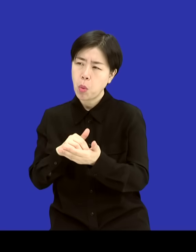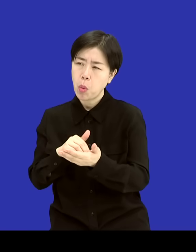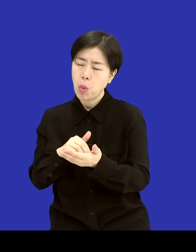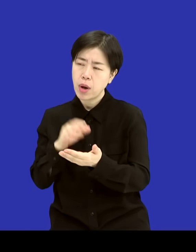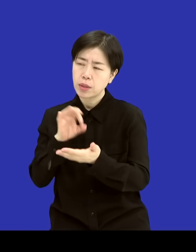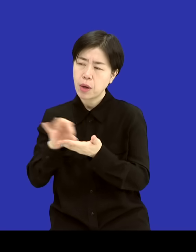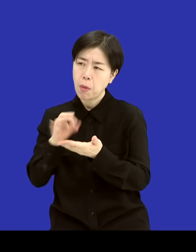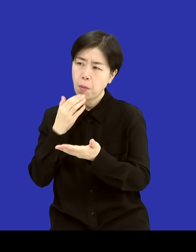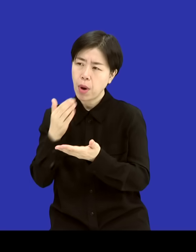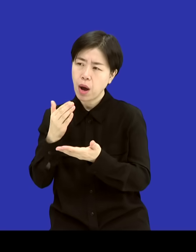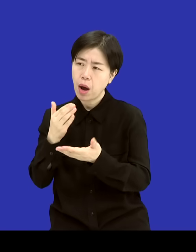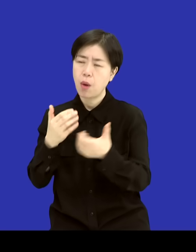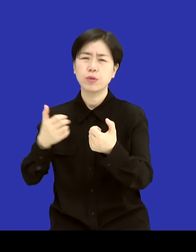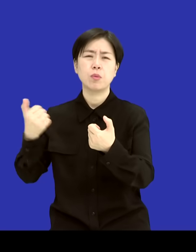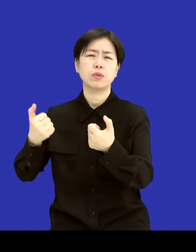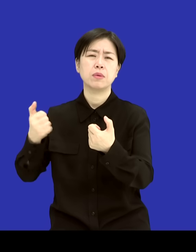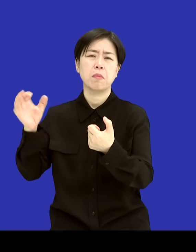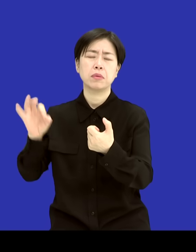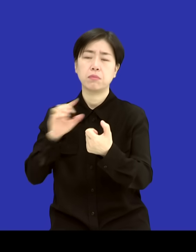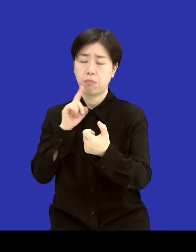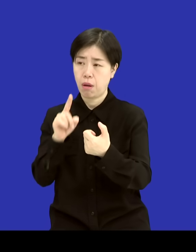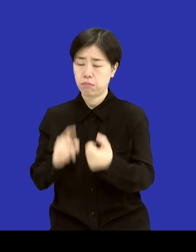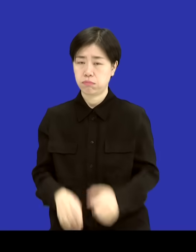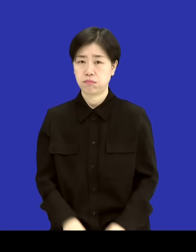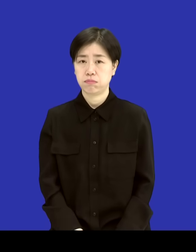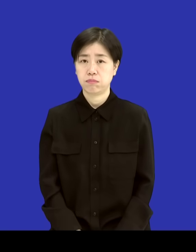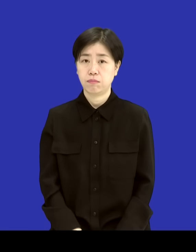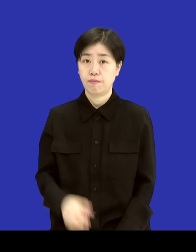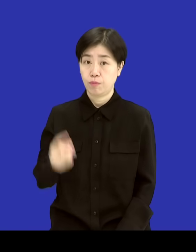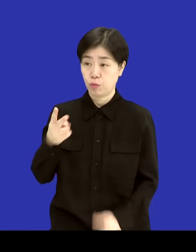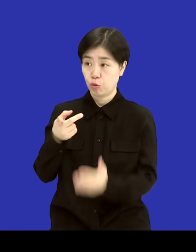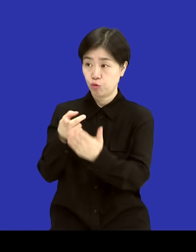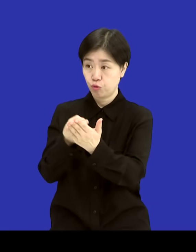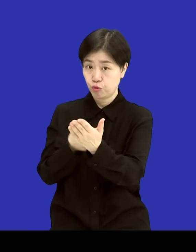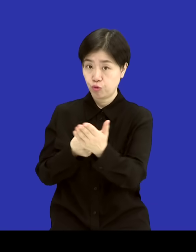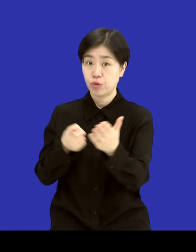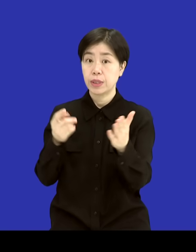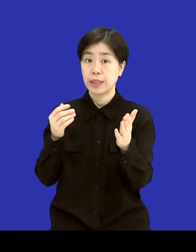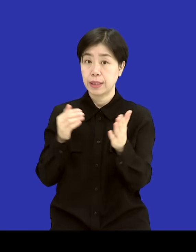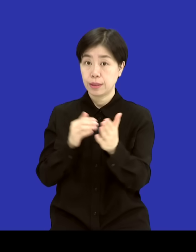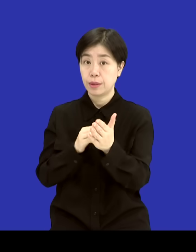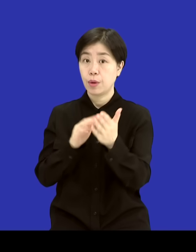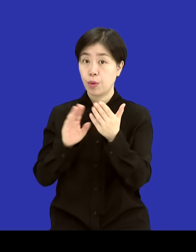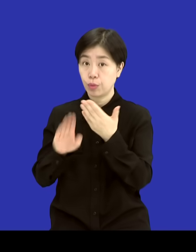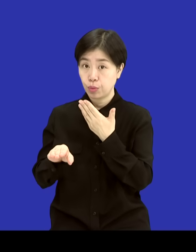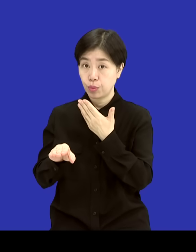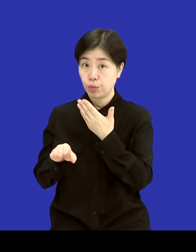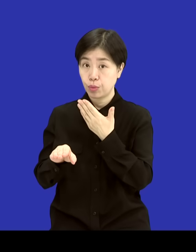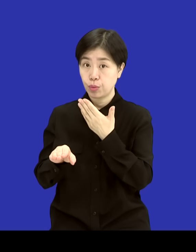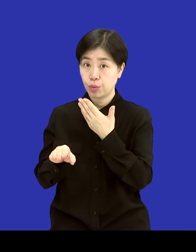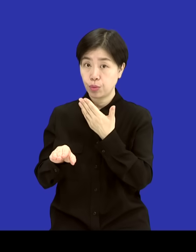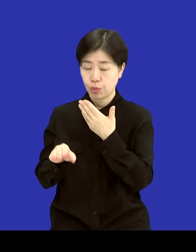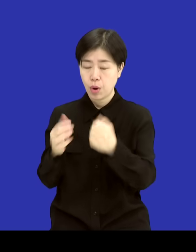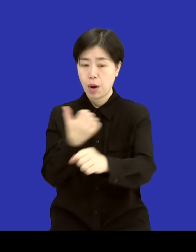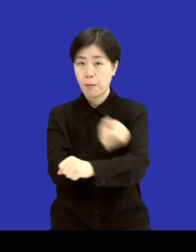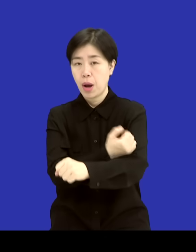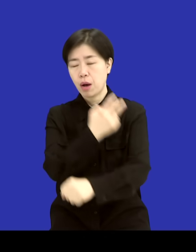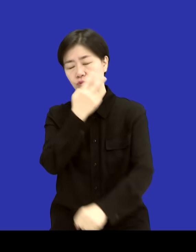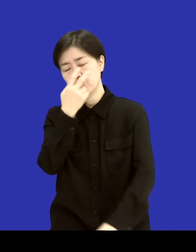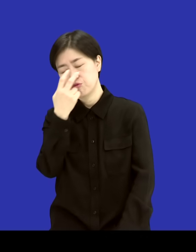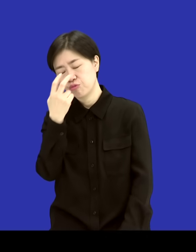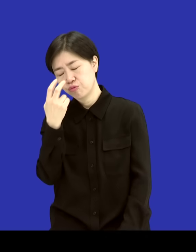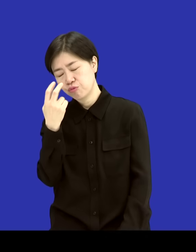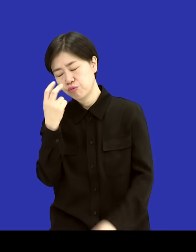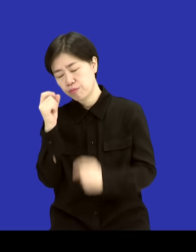모른다. 그리고 만약에 이제 수술하고 제가 이제 수면 마취 하잖아요. 그리고 깨어나야 되는데 그 사이에 제가